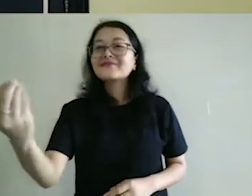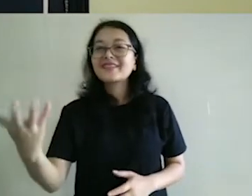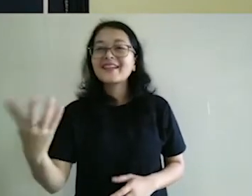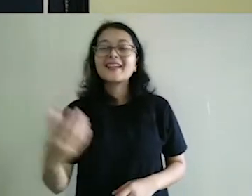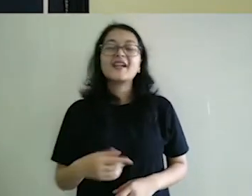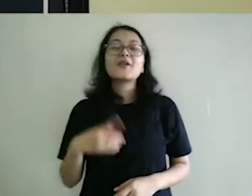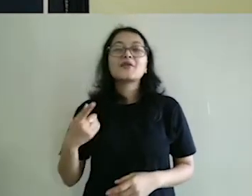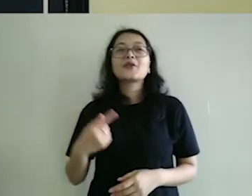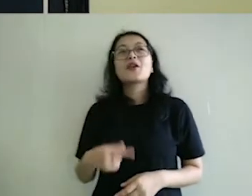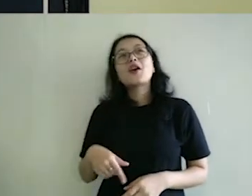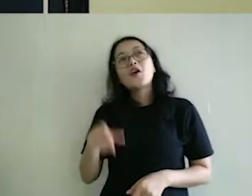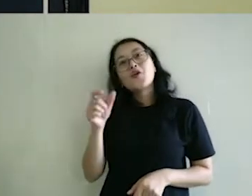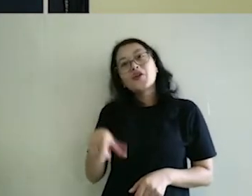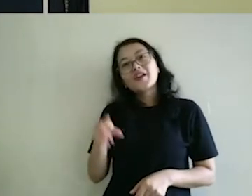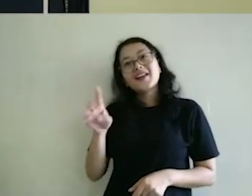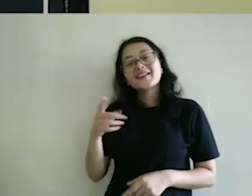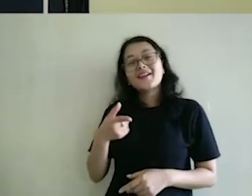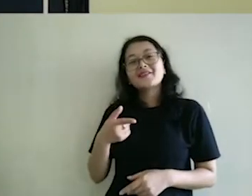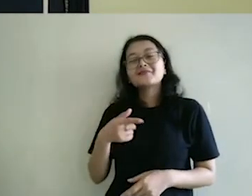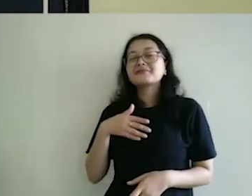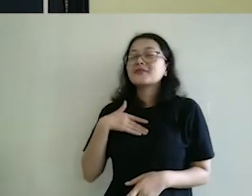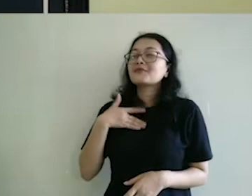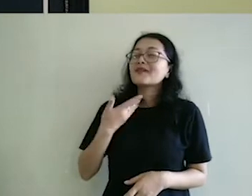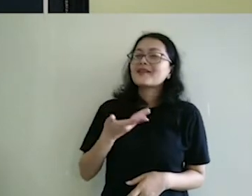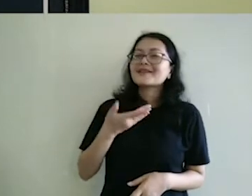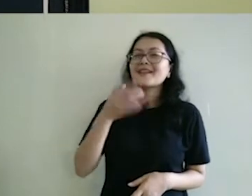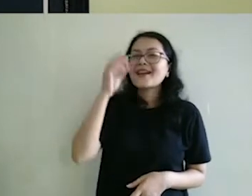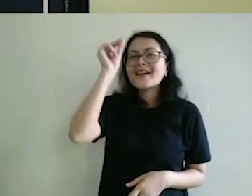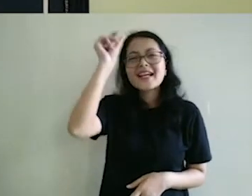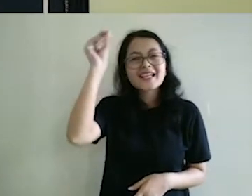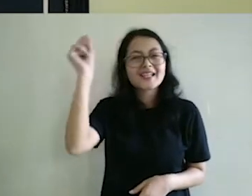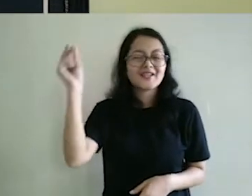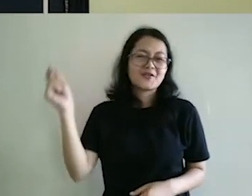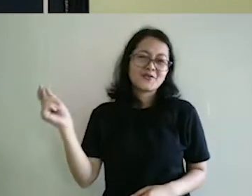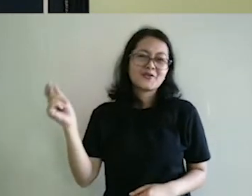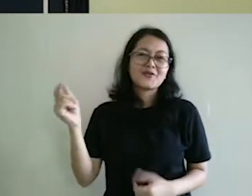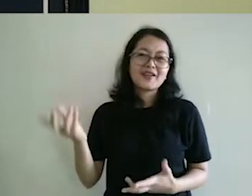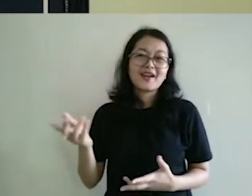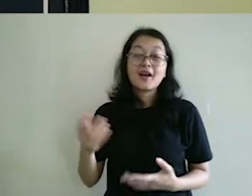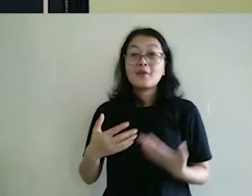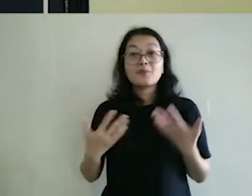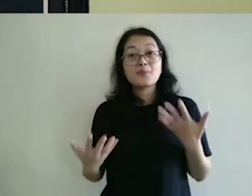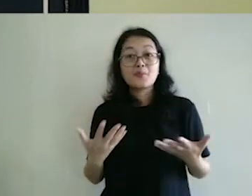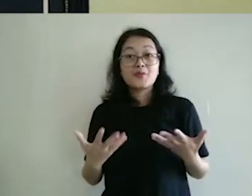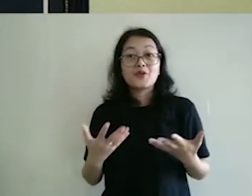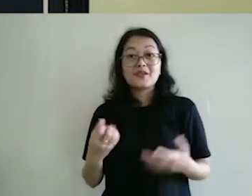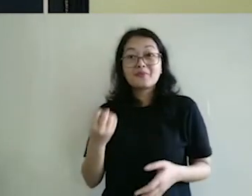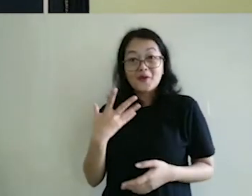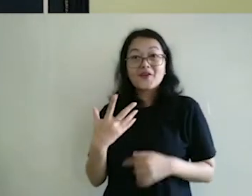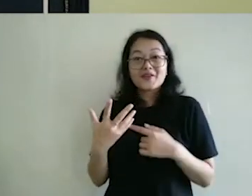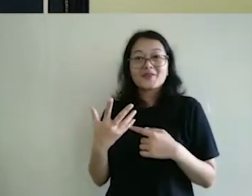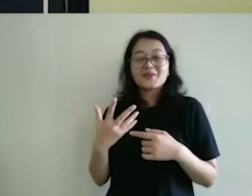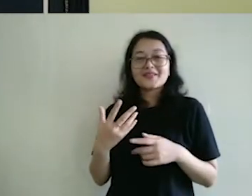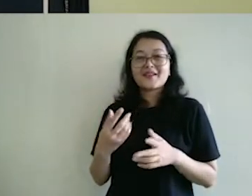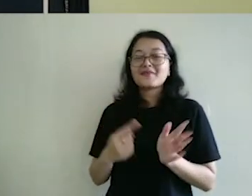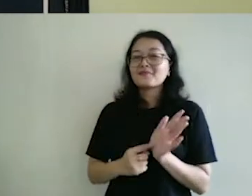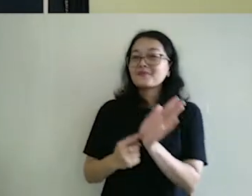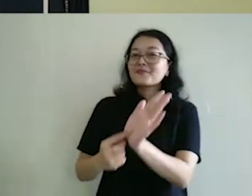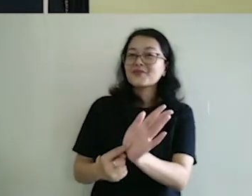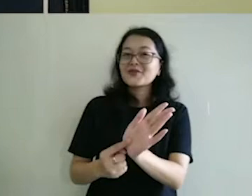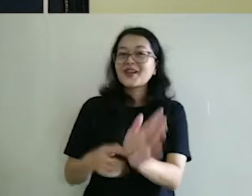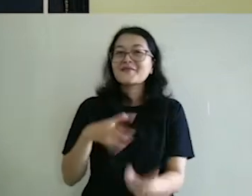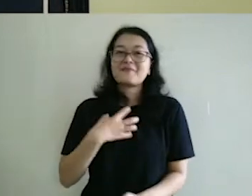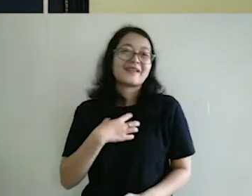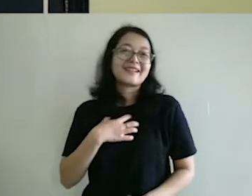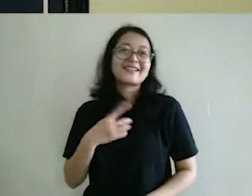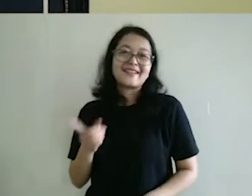selalu rindu kepada kekasihnya. Maka mawar pink dapat mewakili perasaan tersebut. Di samping